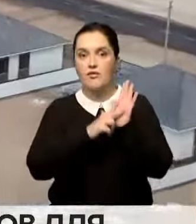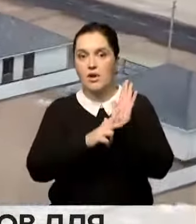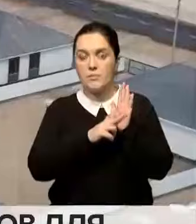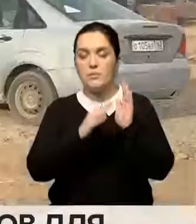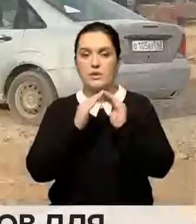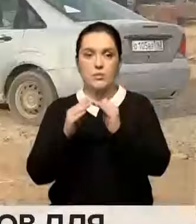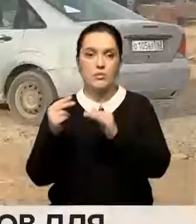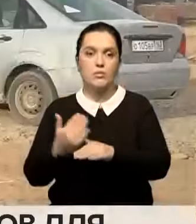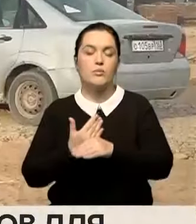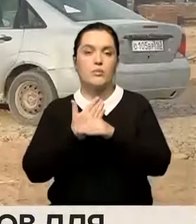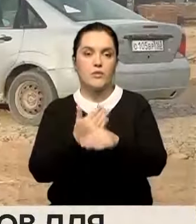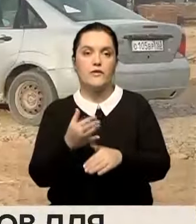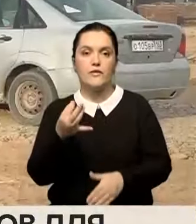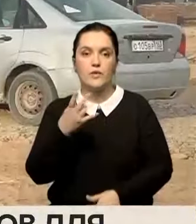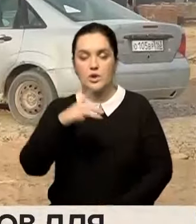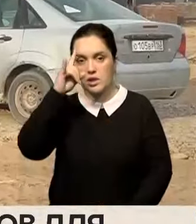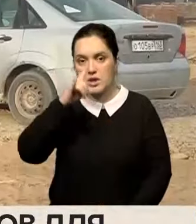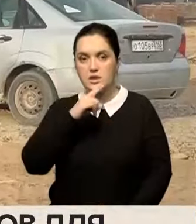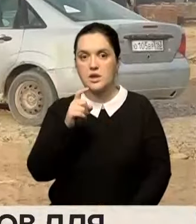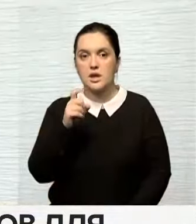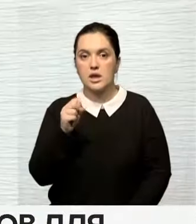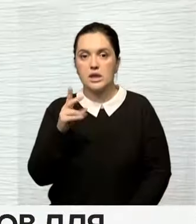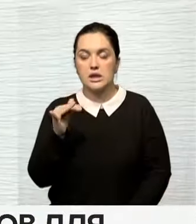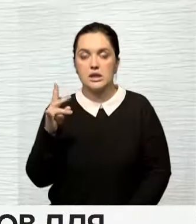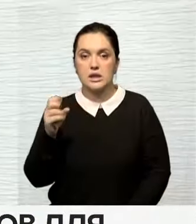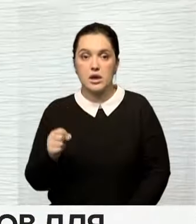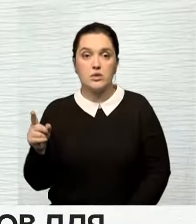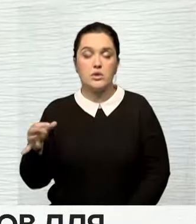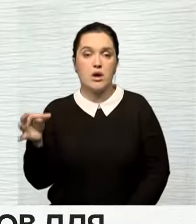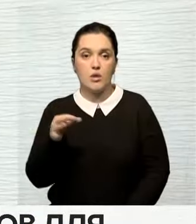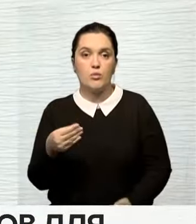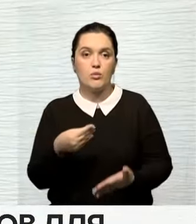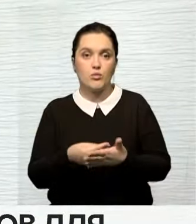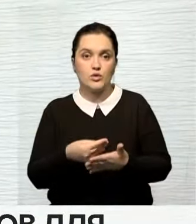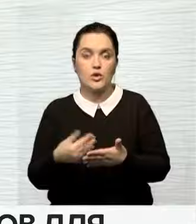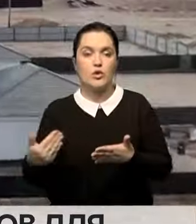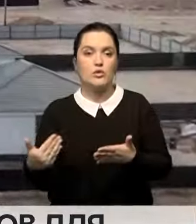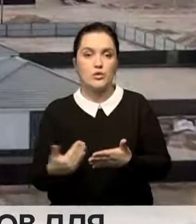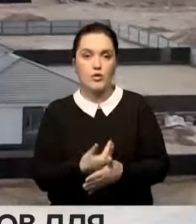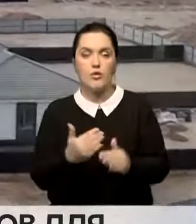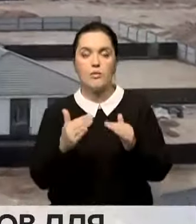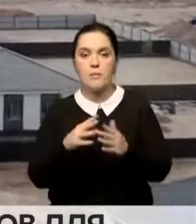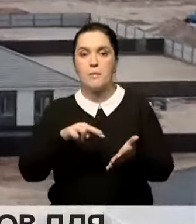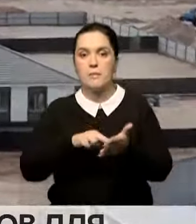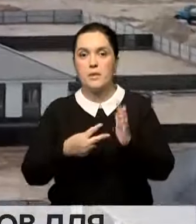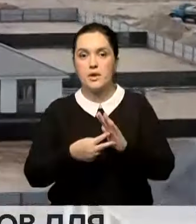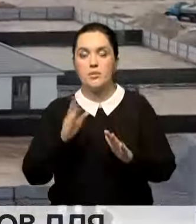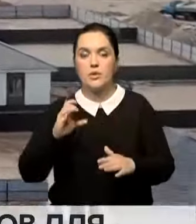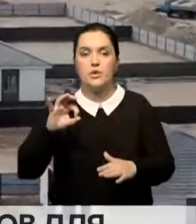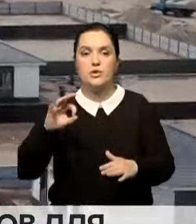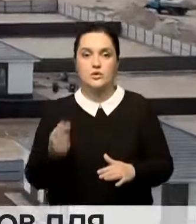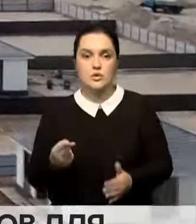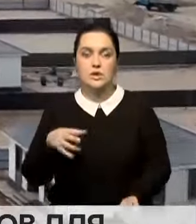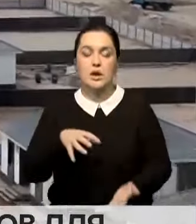домов профинансировали из фонда Казахстан хакана остальные из областного бюджета в новом микрорайоне планируют построить социальные